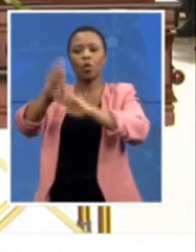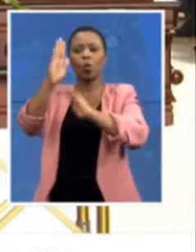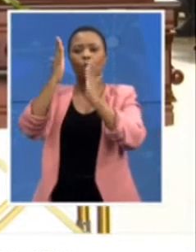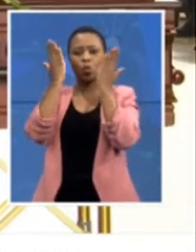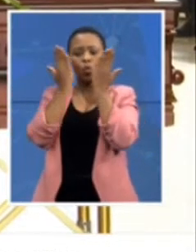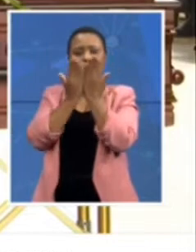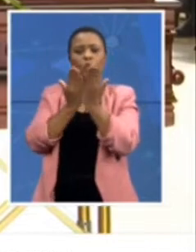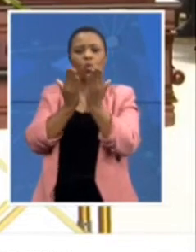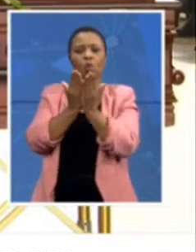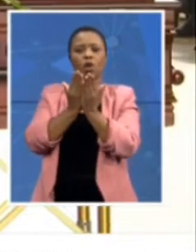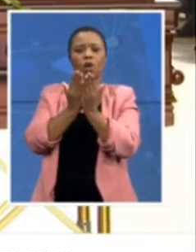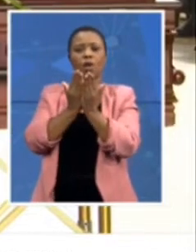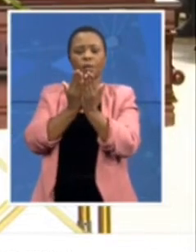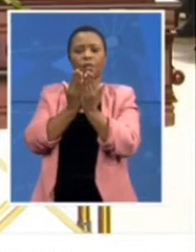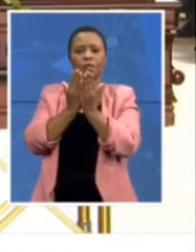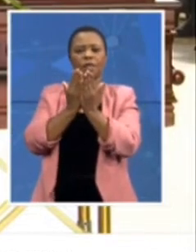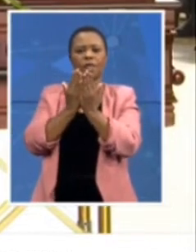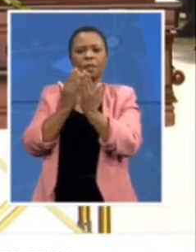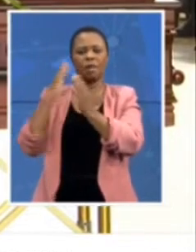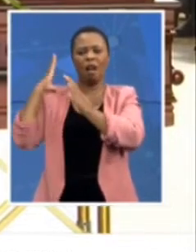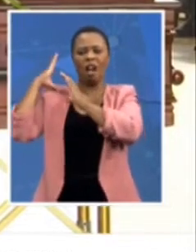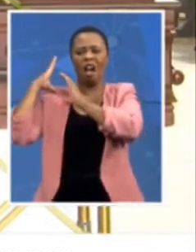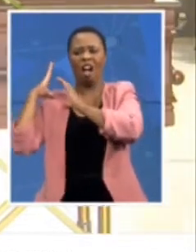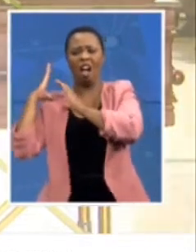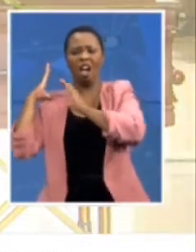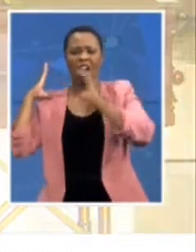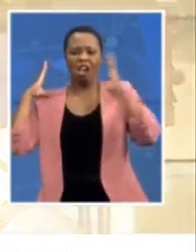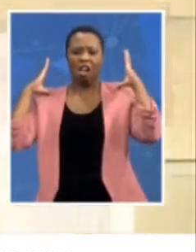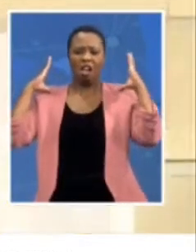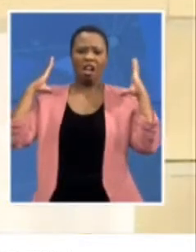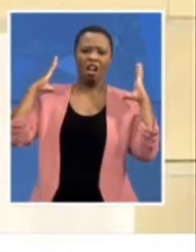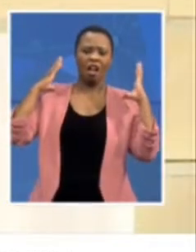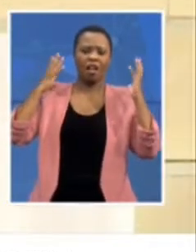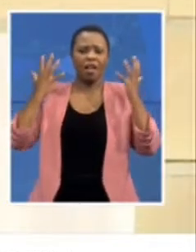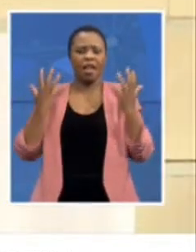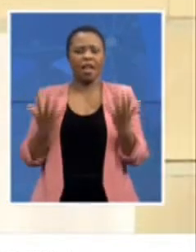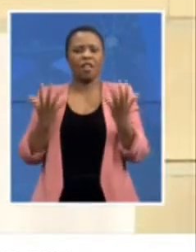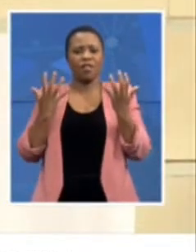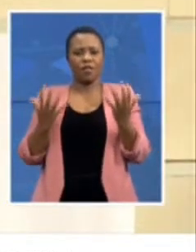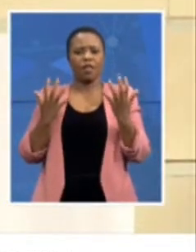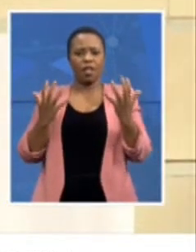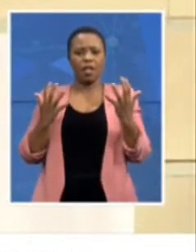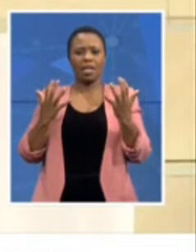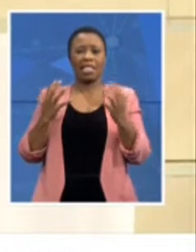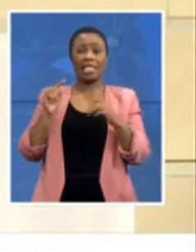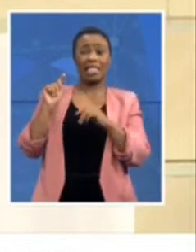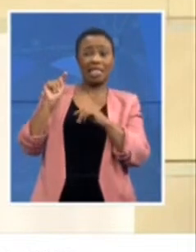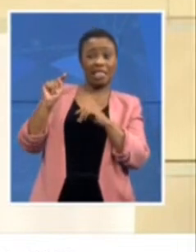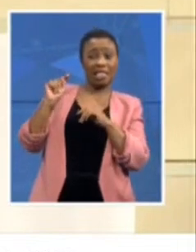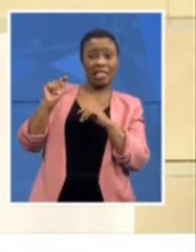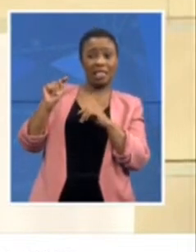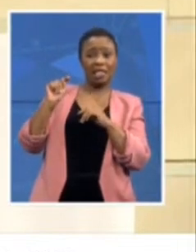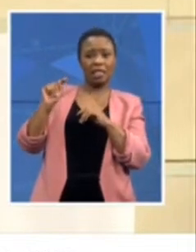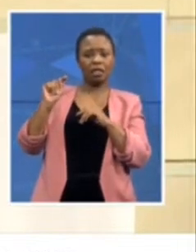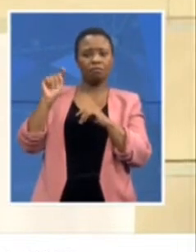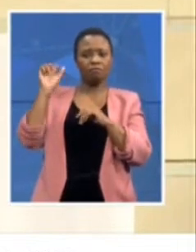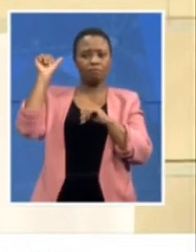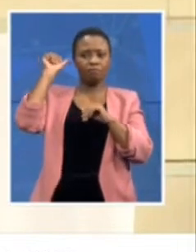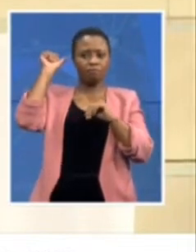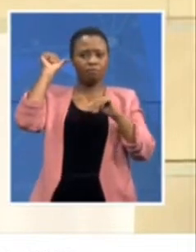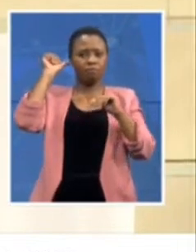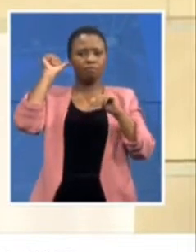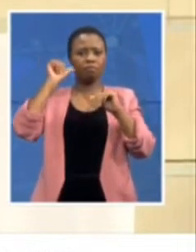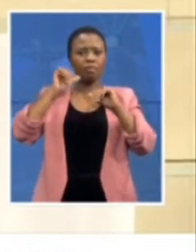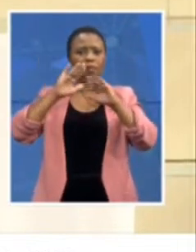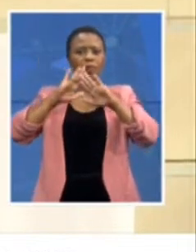ebengisindwa yiyo. Yiyo imisindo yabantwana eduduza imphefumulo elele ukulala okuphakade.